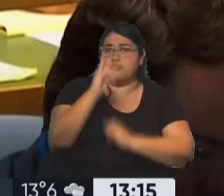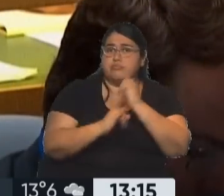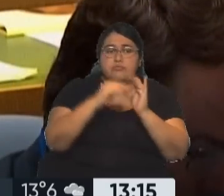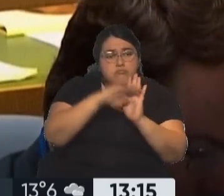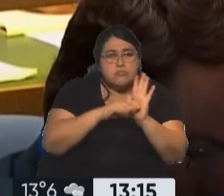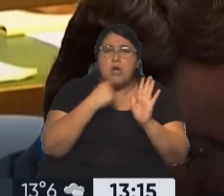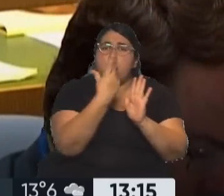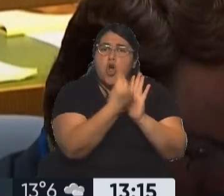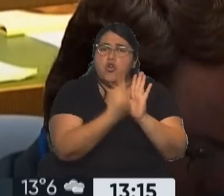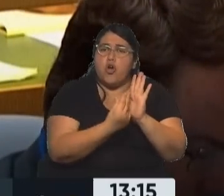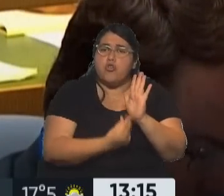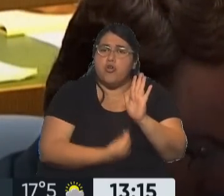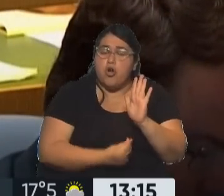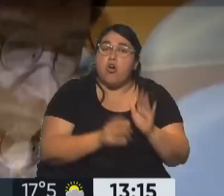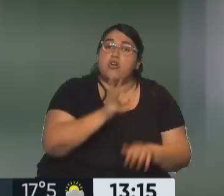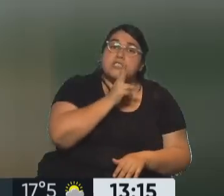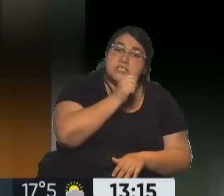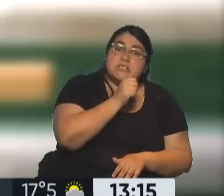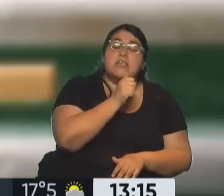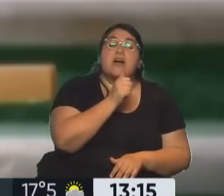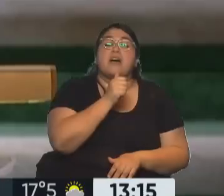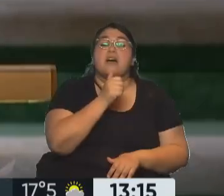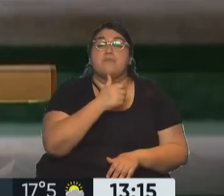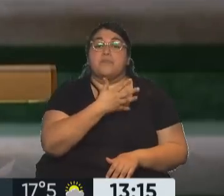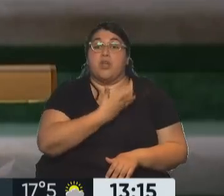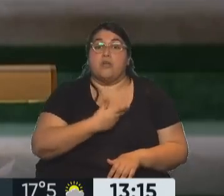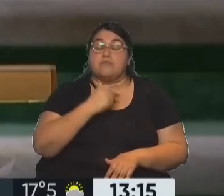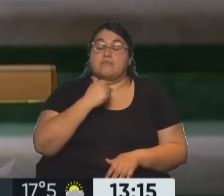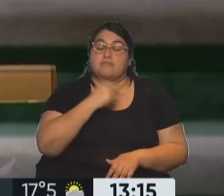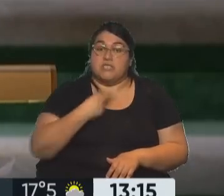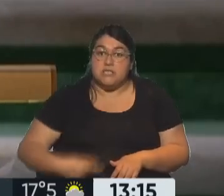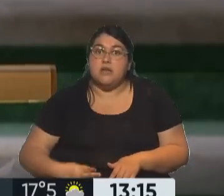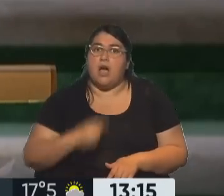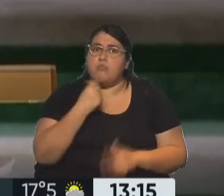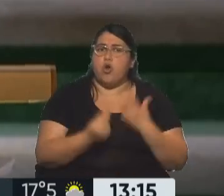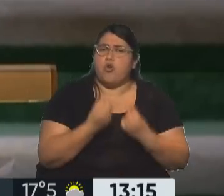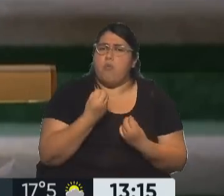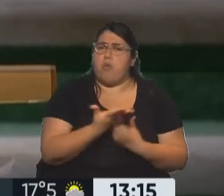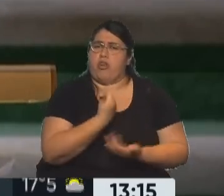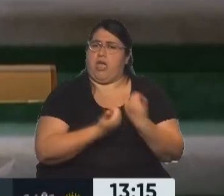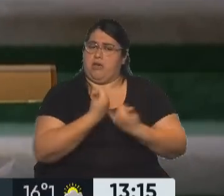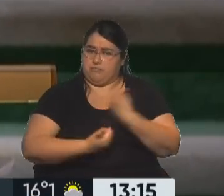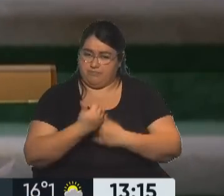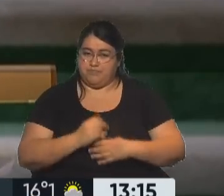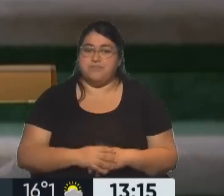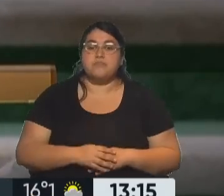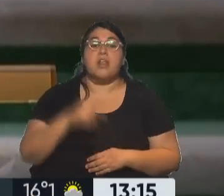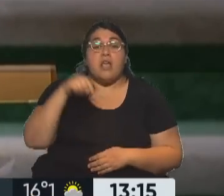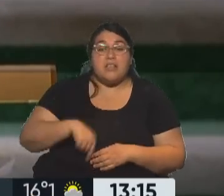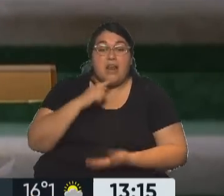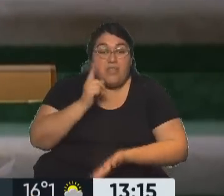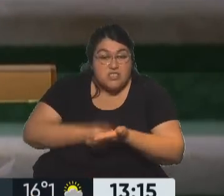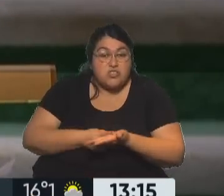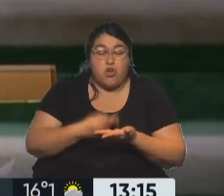que se opusieron China y Rusia. Решение же, принятое сегодня, при всей его